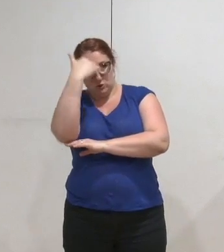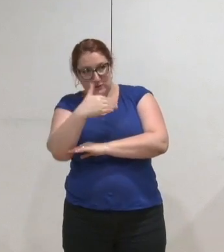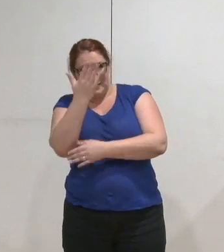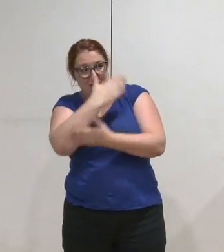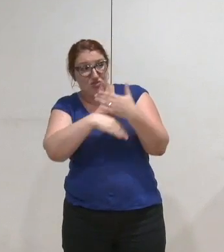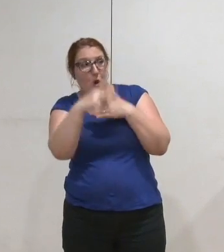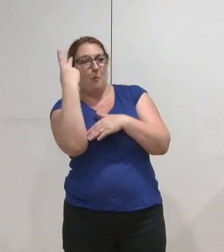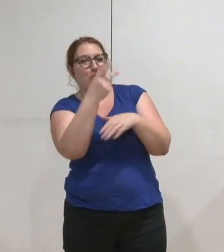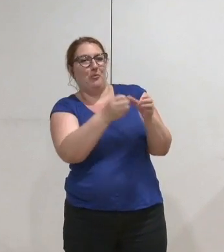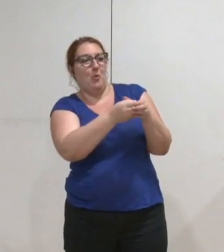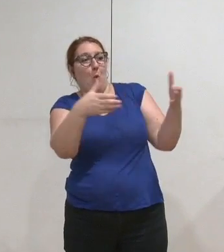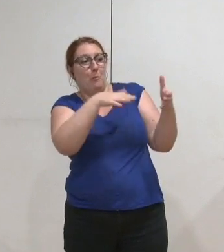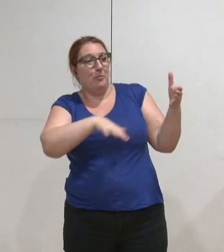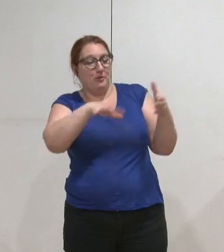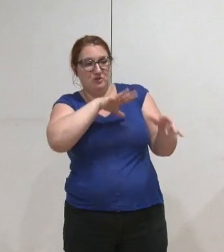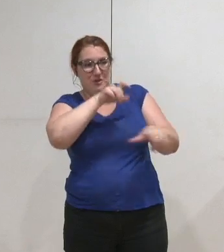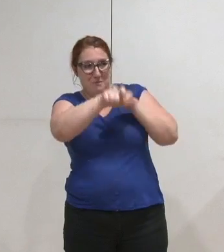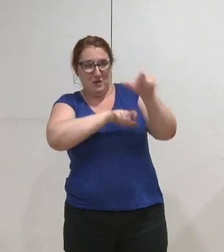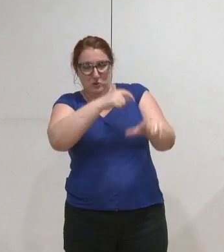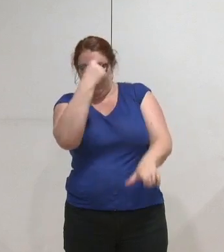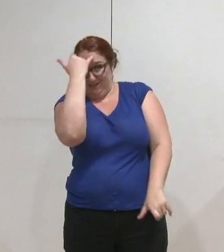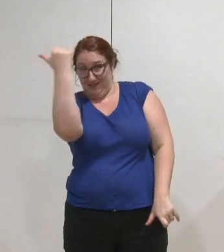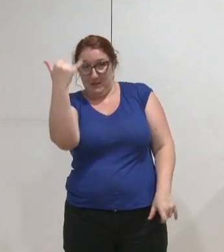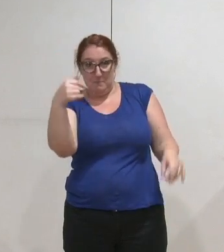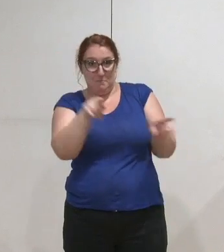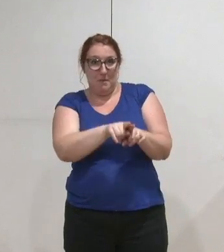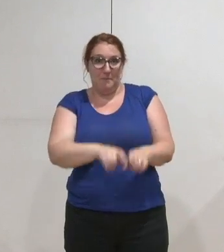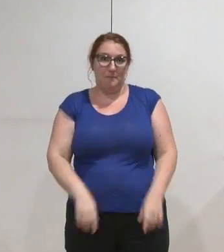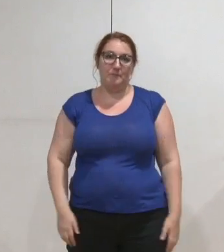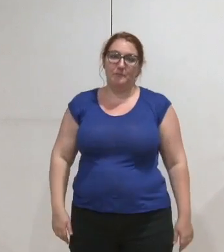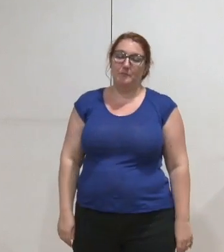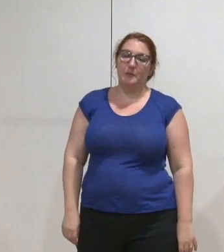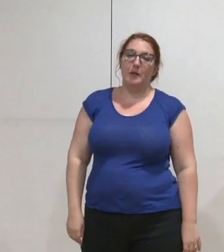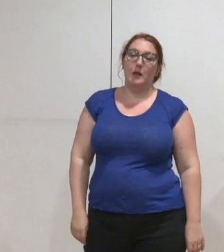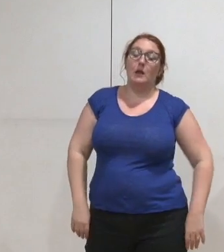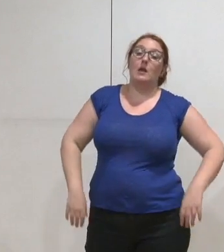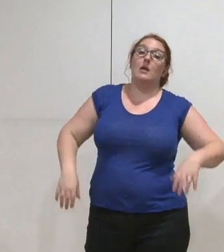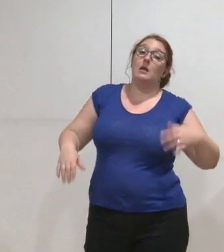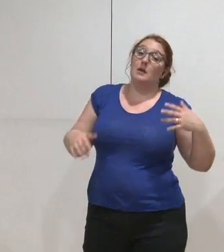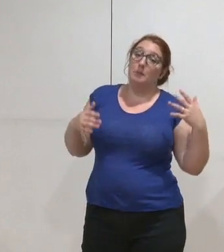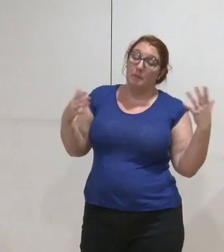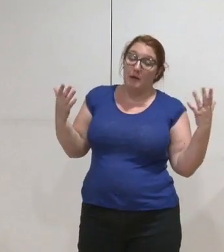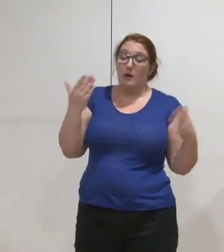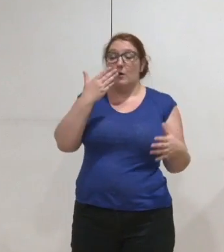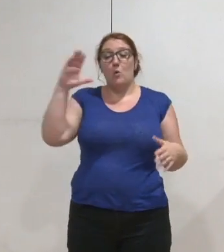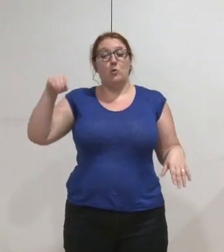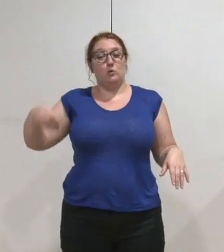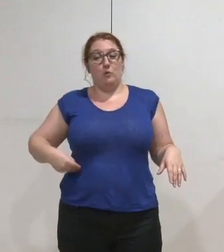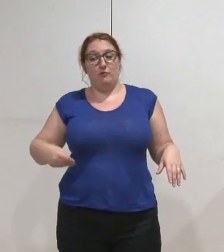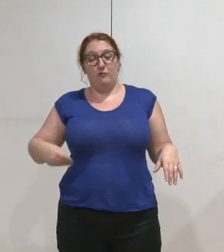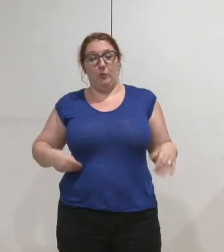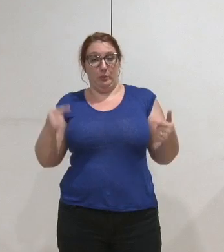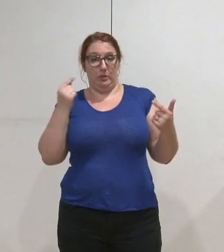pensent la même chose mais il y a d'autres fautes